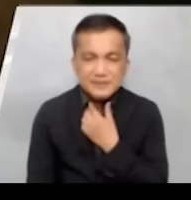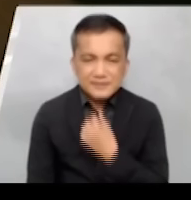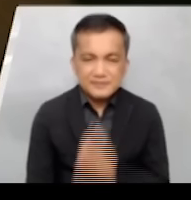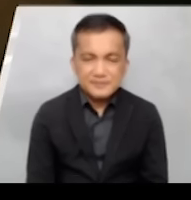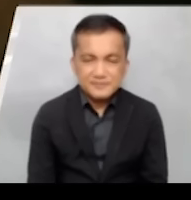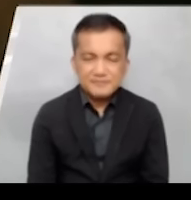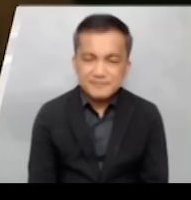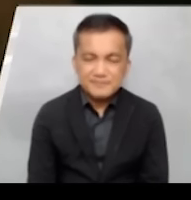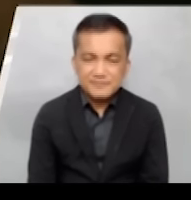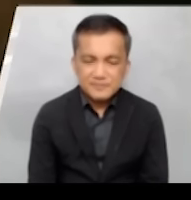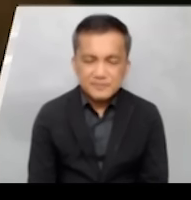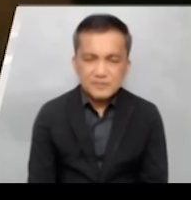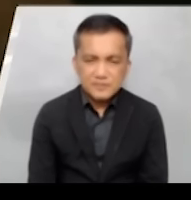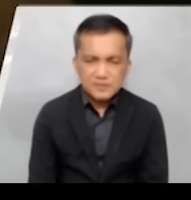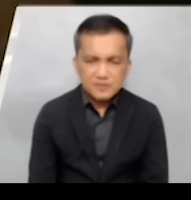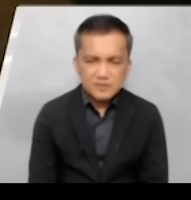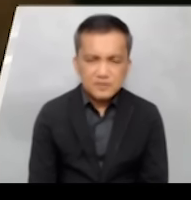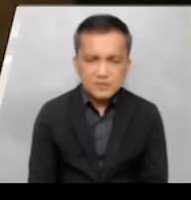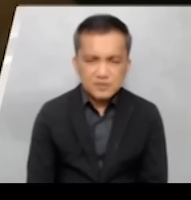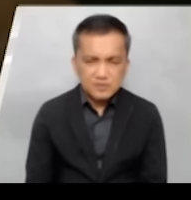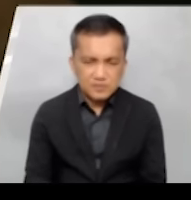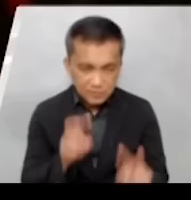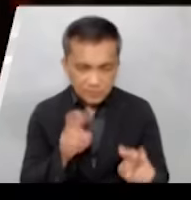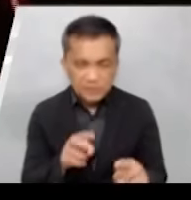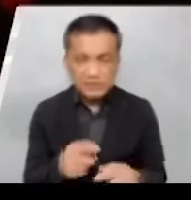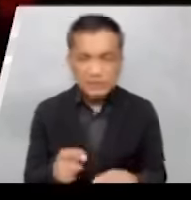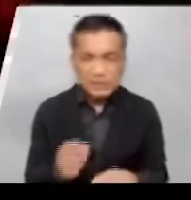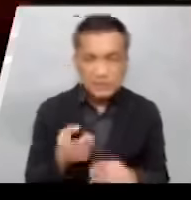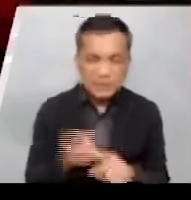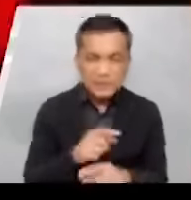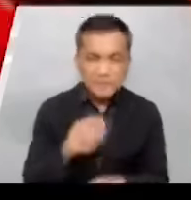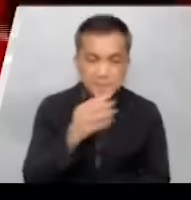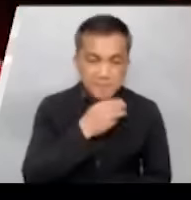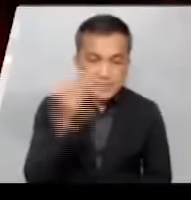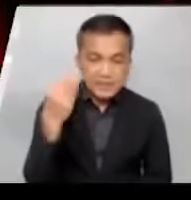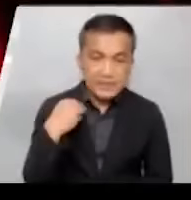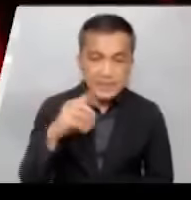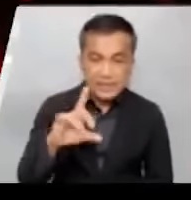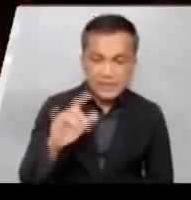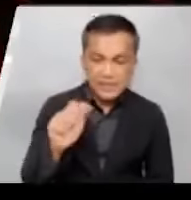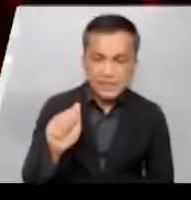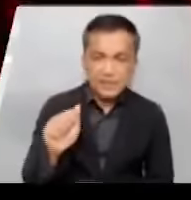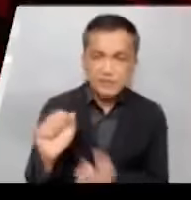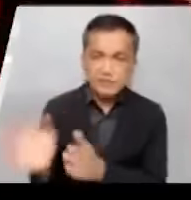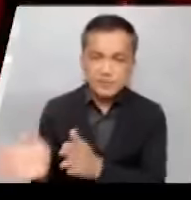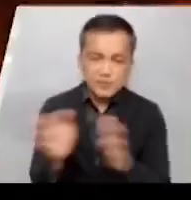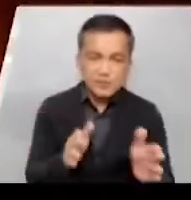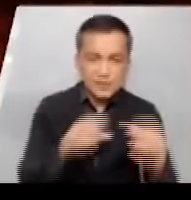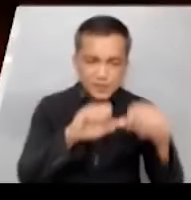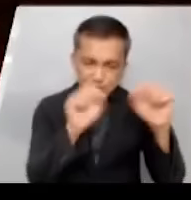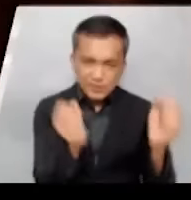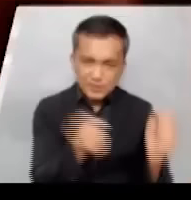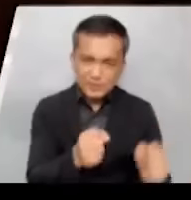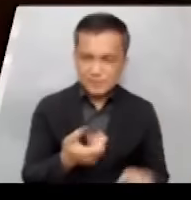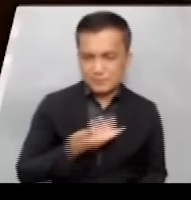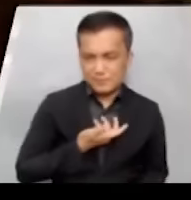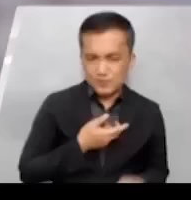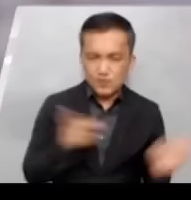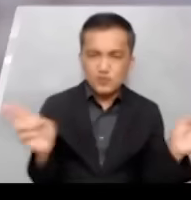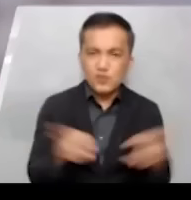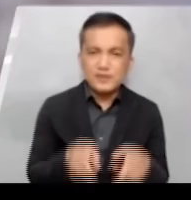Patid ko mga panghuhusga sa inyo. From Maria Clara to sexy siren real quick. Isang